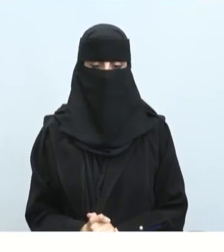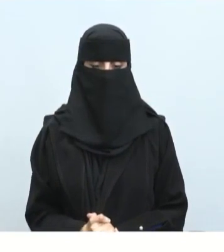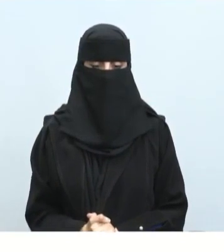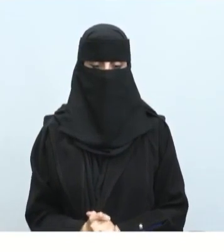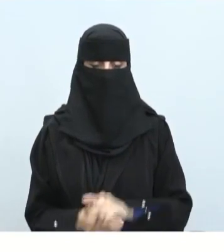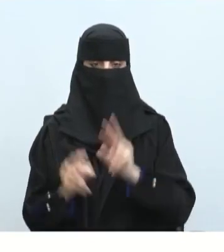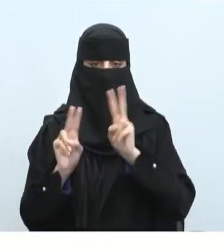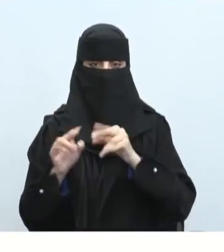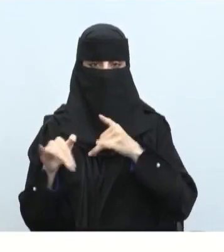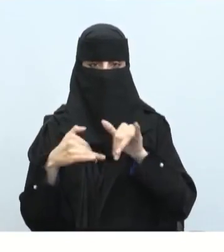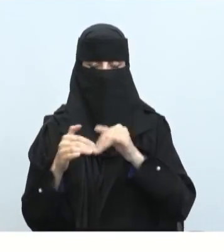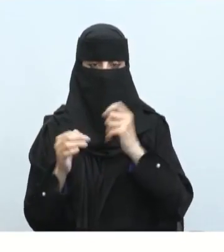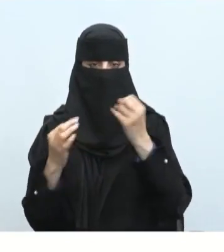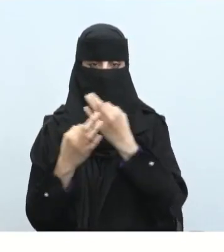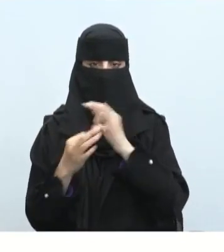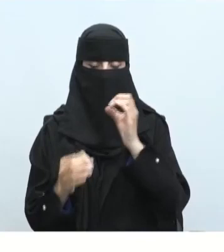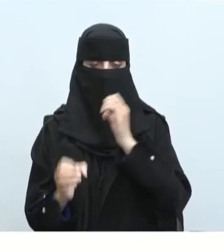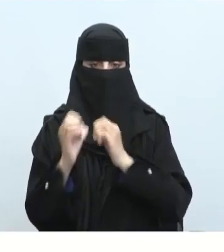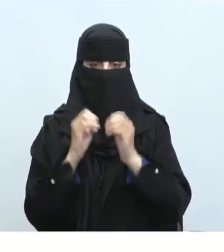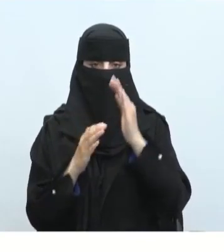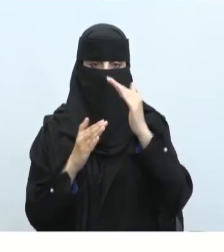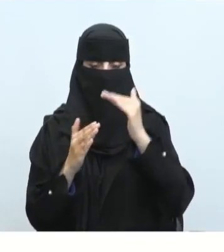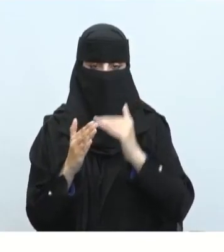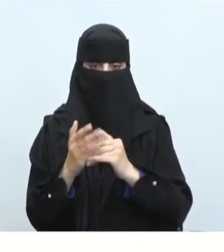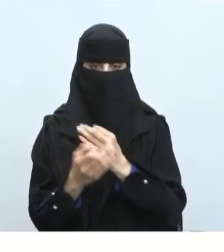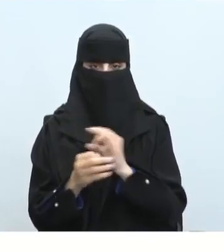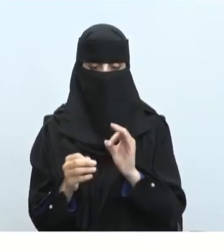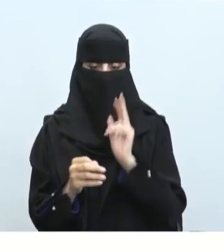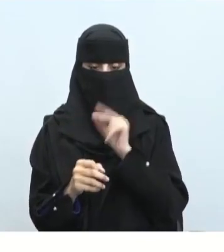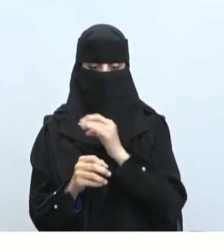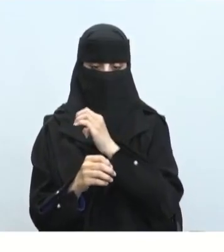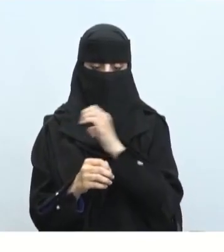بنفس الطريقه نجيب عن المثال الثاني